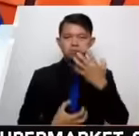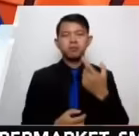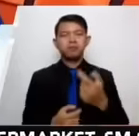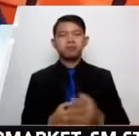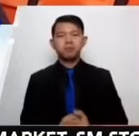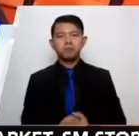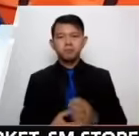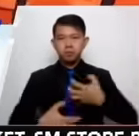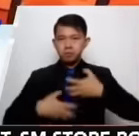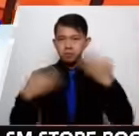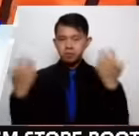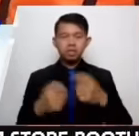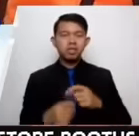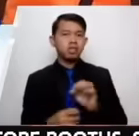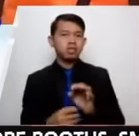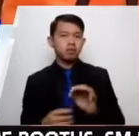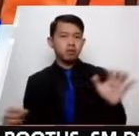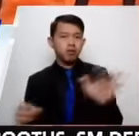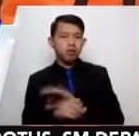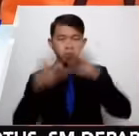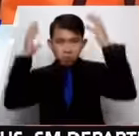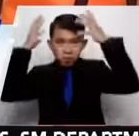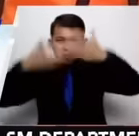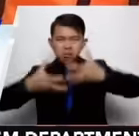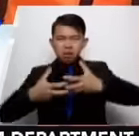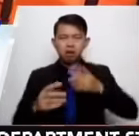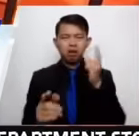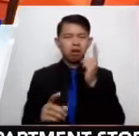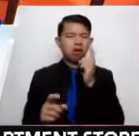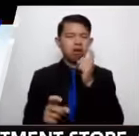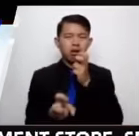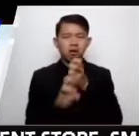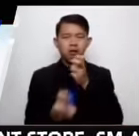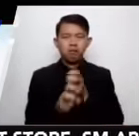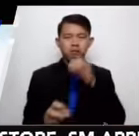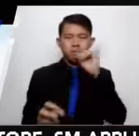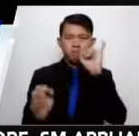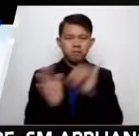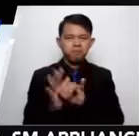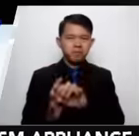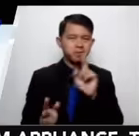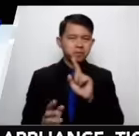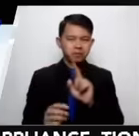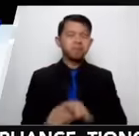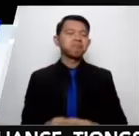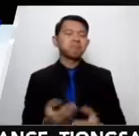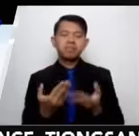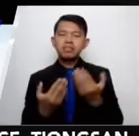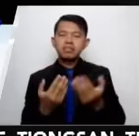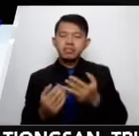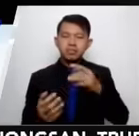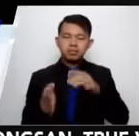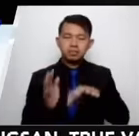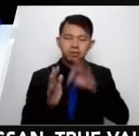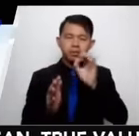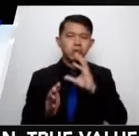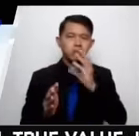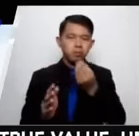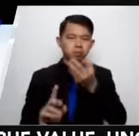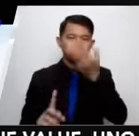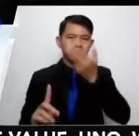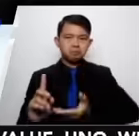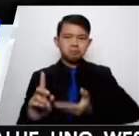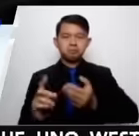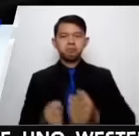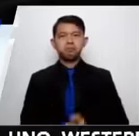pagka naka full face, parang hirap din ma-identify eh. Para easy to identify the criminals. Wala mong problema sa ganun sir, lalo na puso ngayon